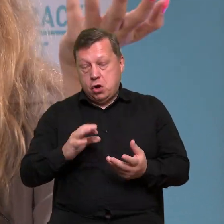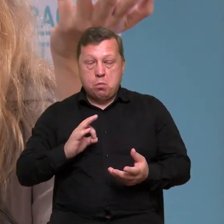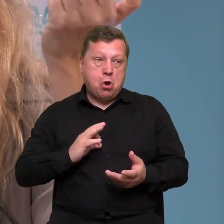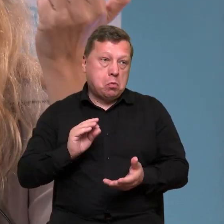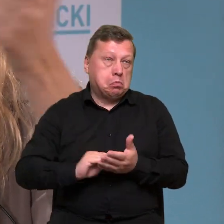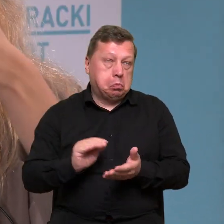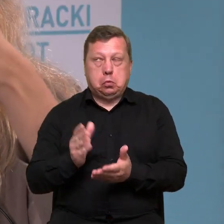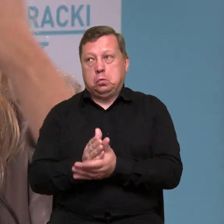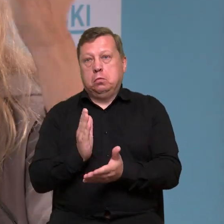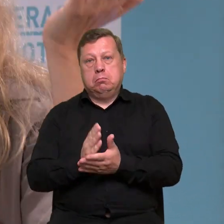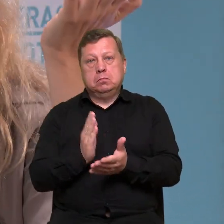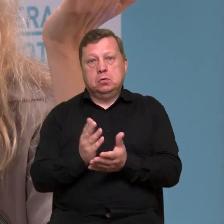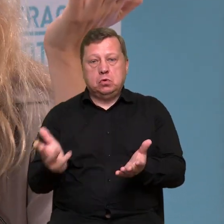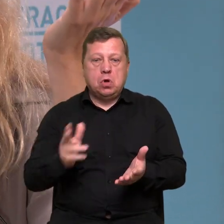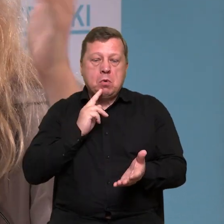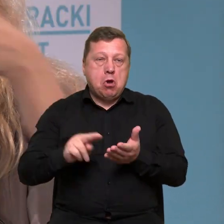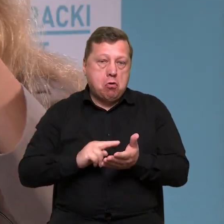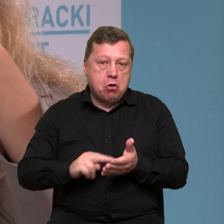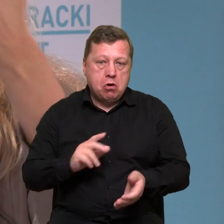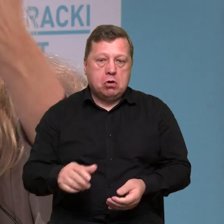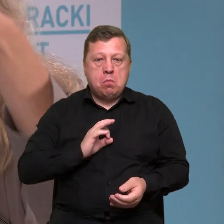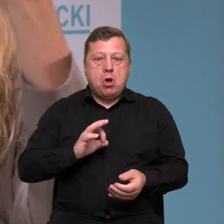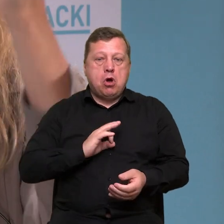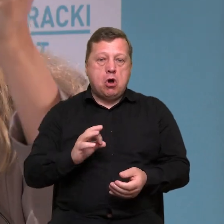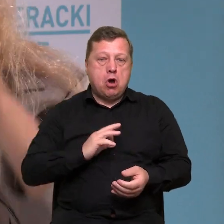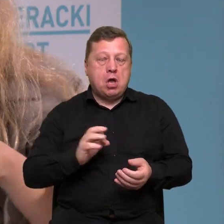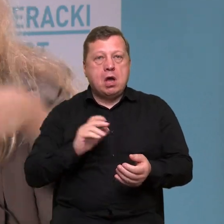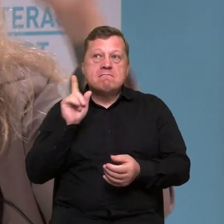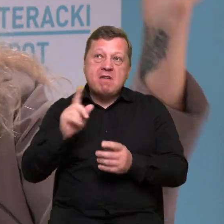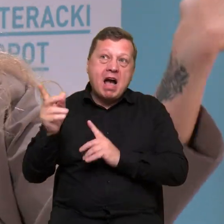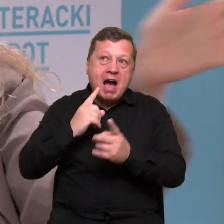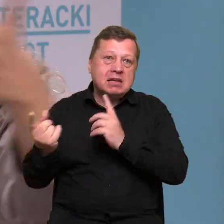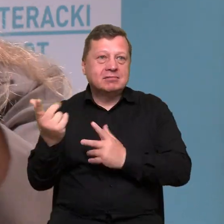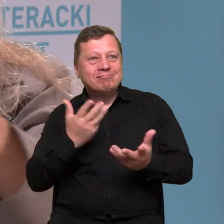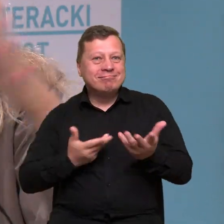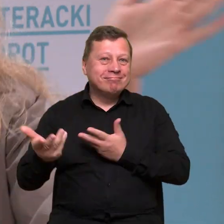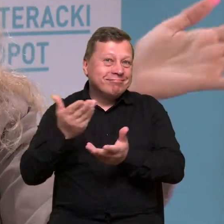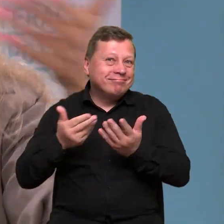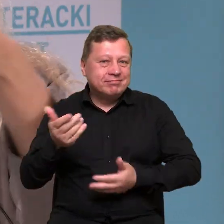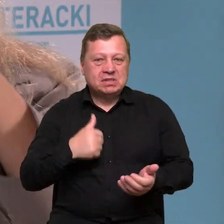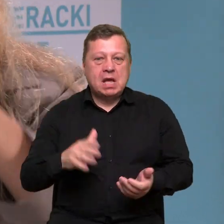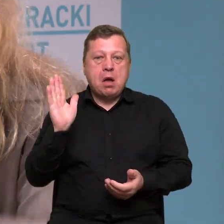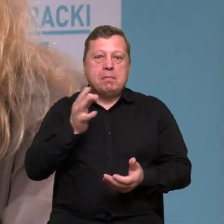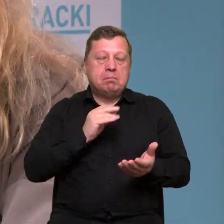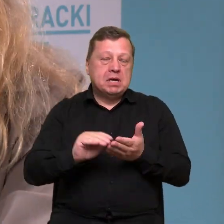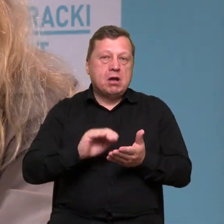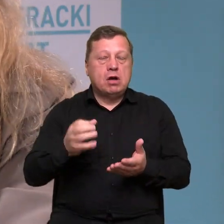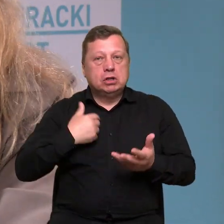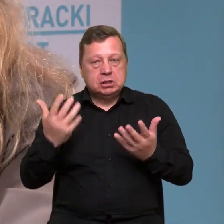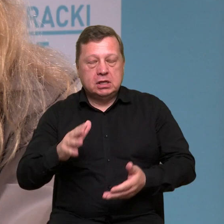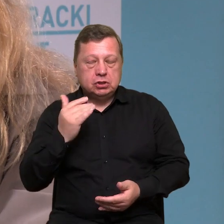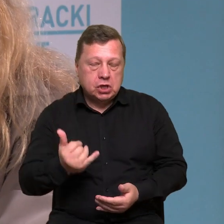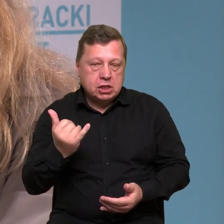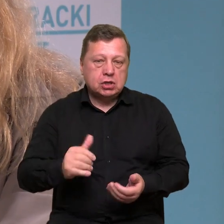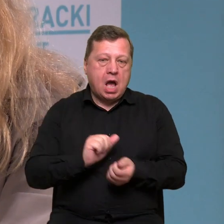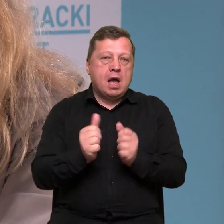o mojej menstruacji, o moich adoratorach. Potem piszę o tym, kiedy, czy chcę mieć dziecko, czy nie. Potem o